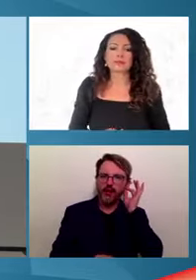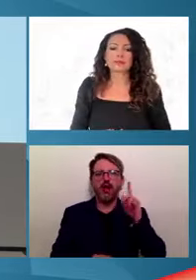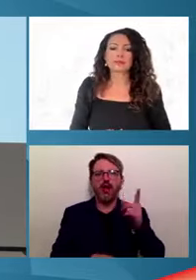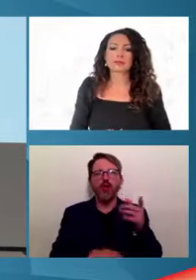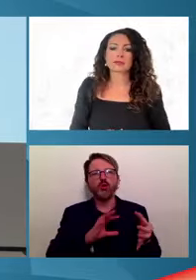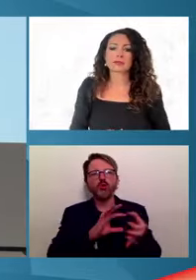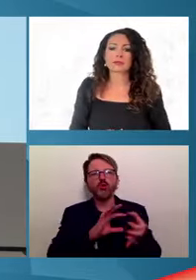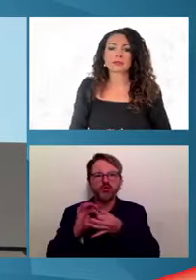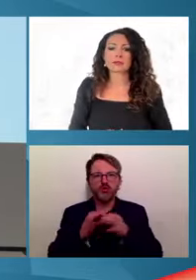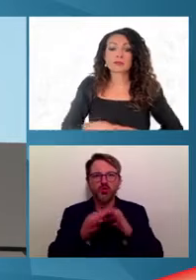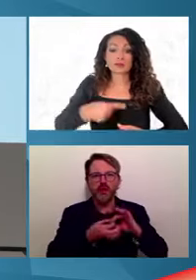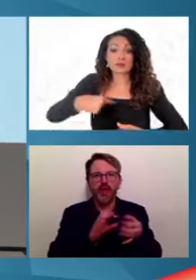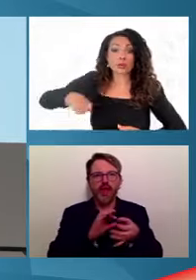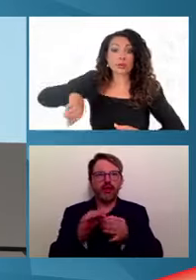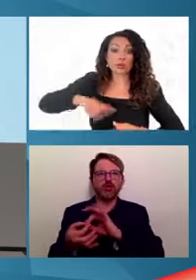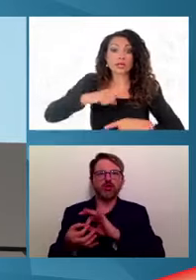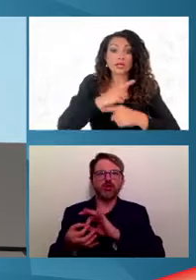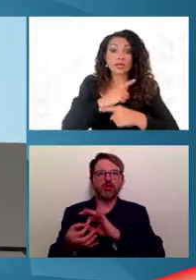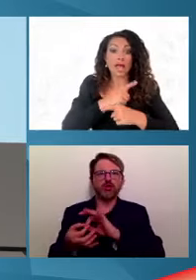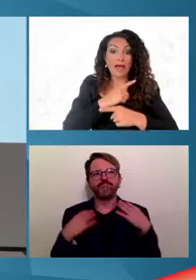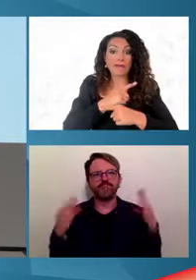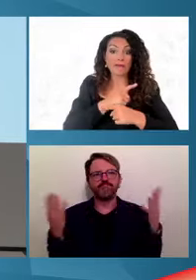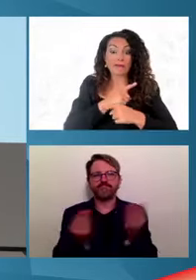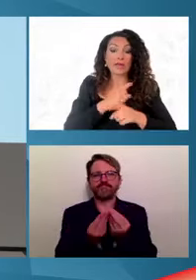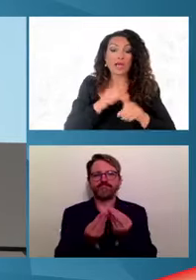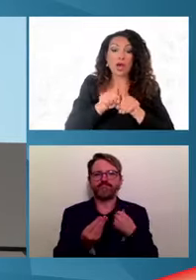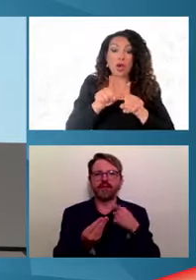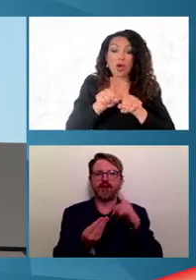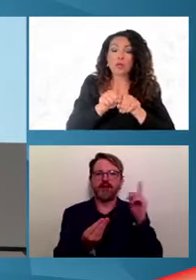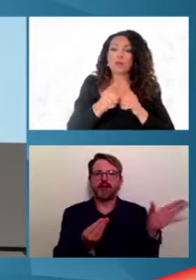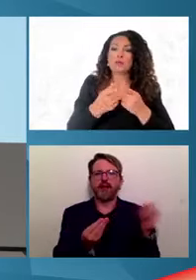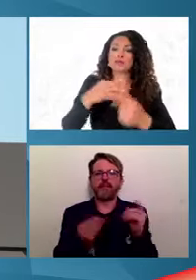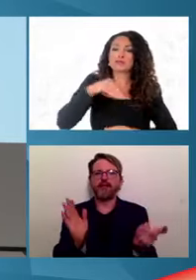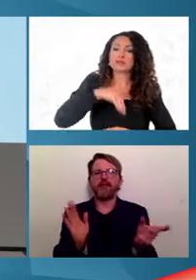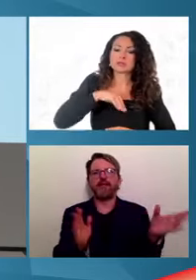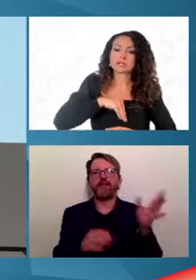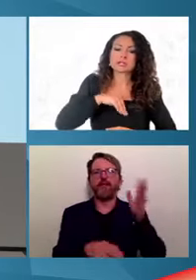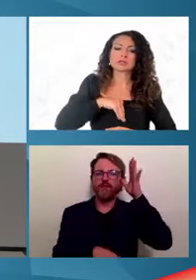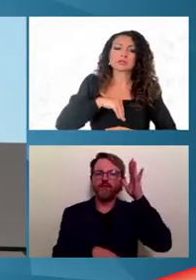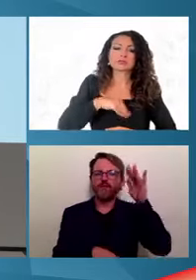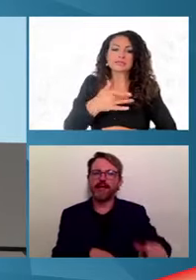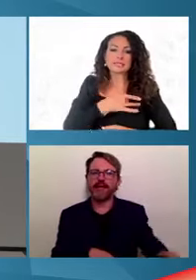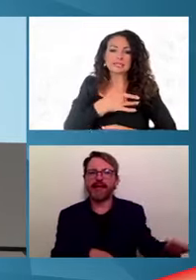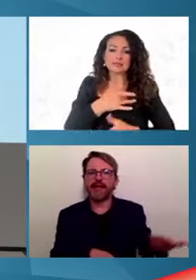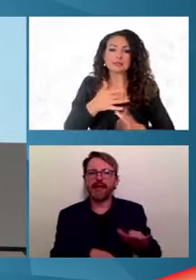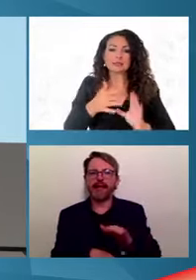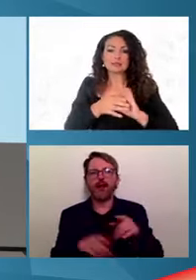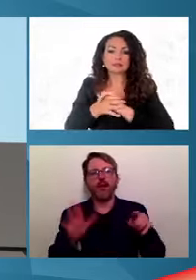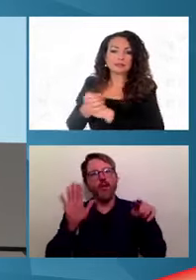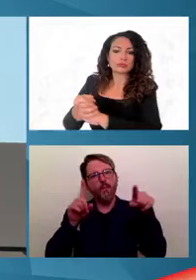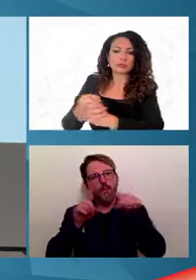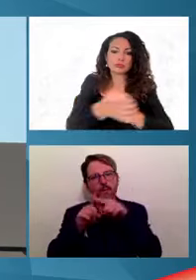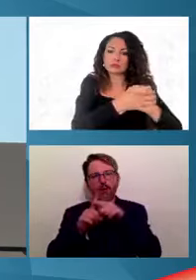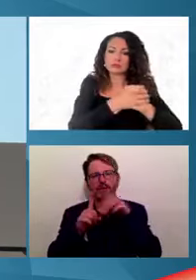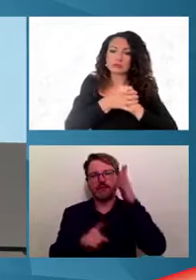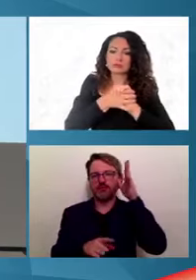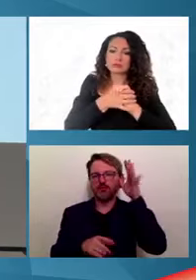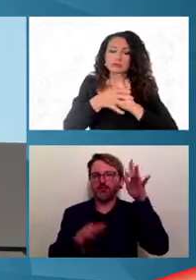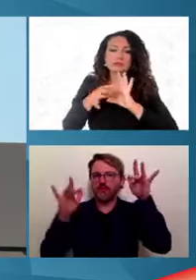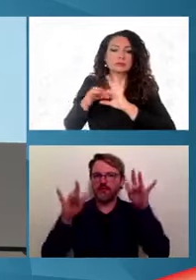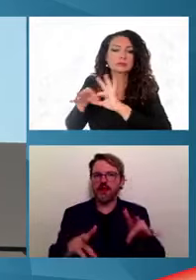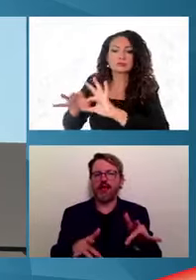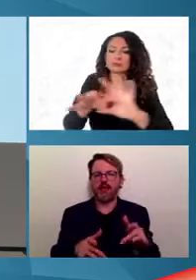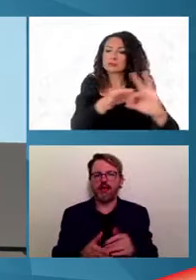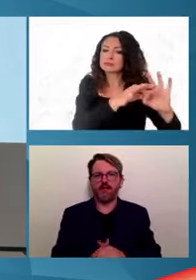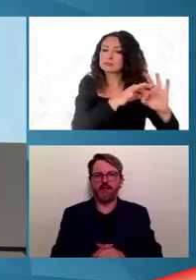und damit die Voraussetzungen für eine enkelgerechte Zukunft, für eine positive, zuversichtliche